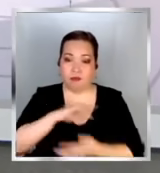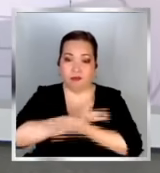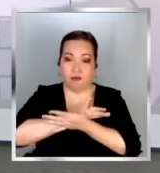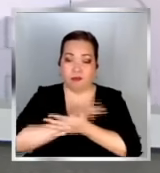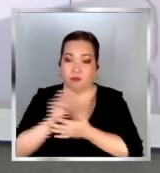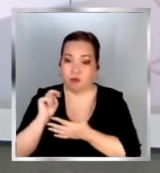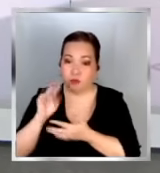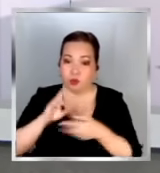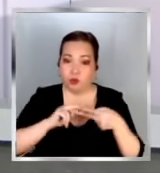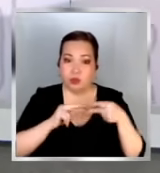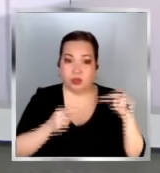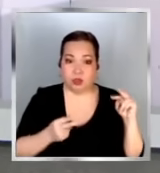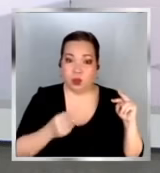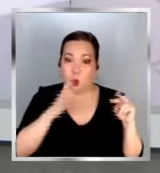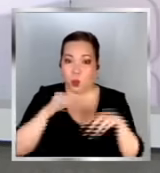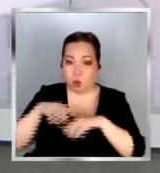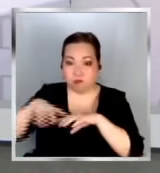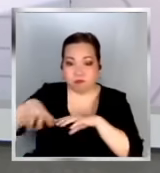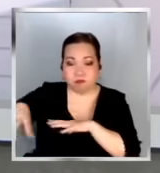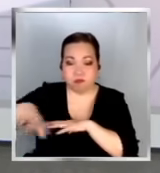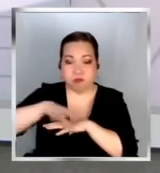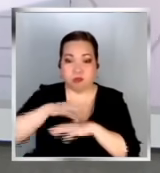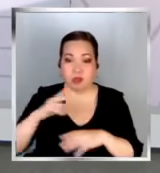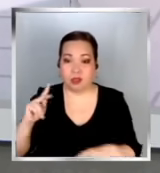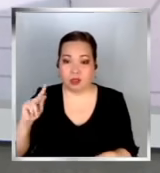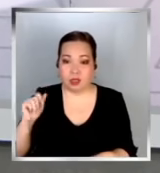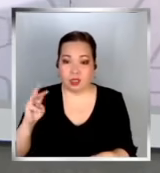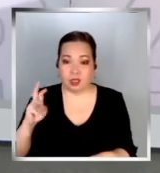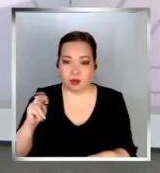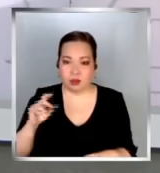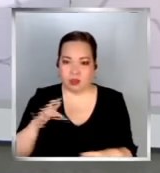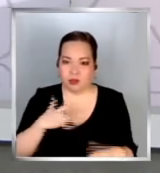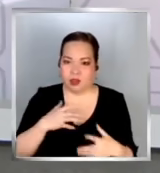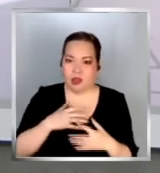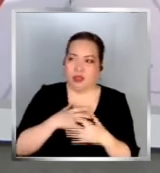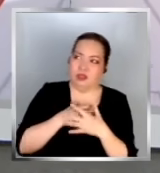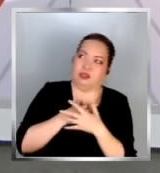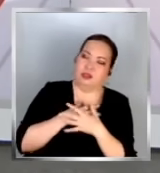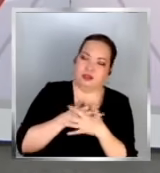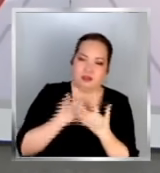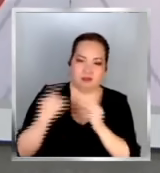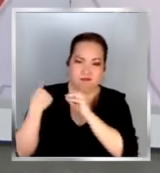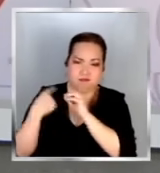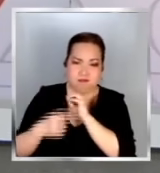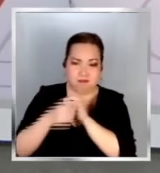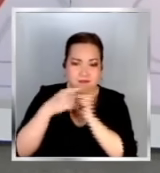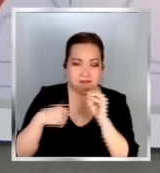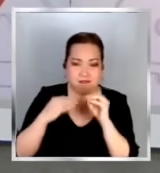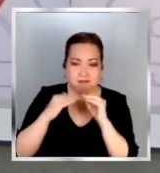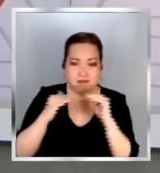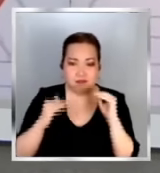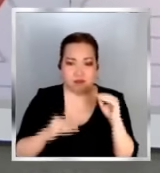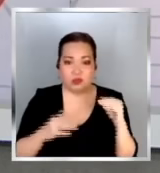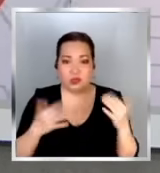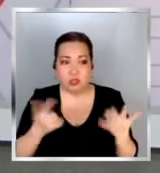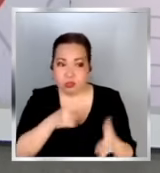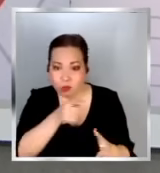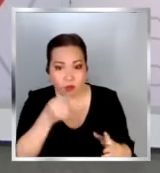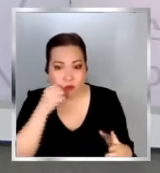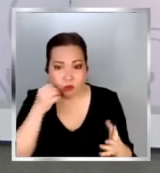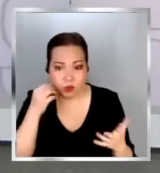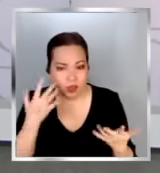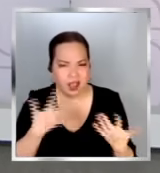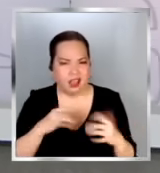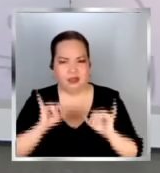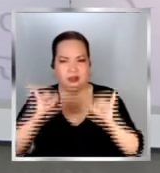taga Kamuning ang nakaranas daw ng diskriminasyon. May ilang pang ang hindi na raw pinapasok sa trabaho. Ang